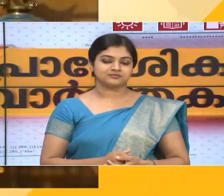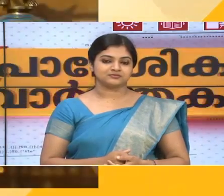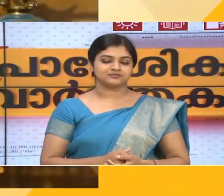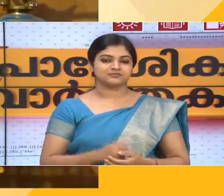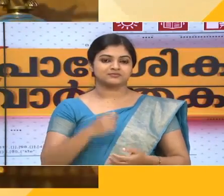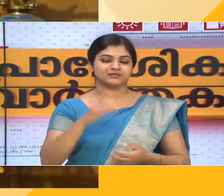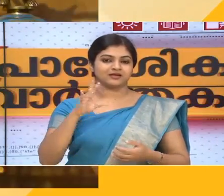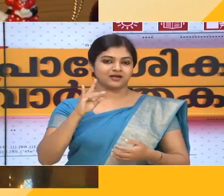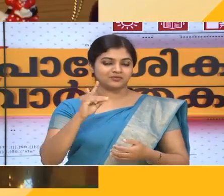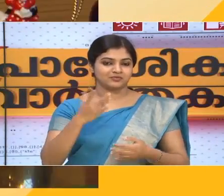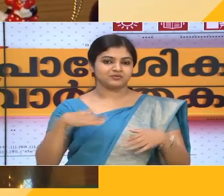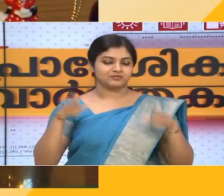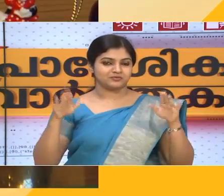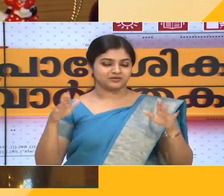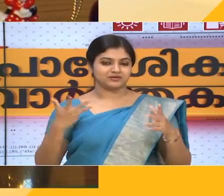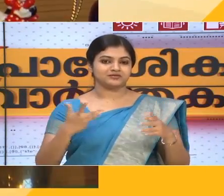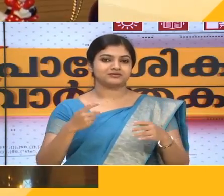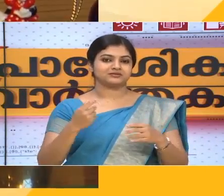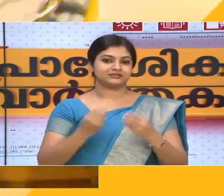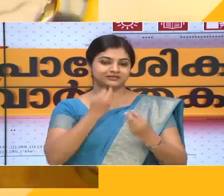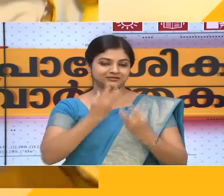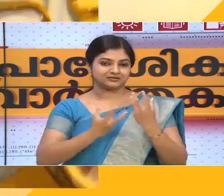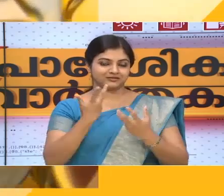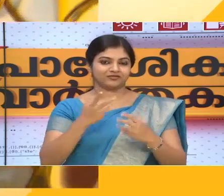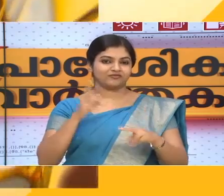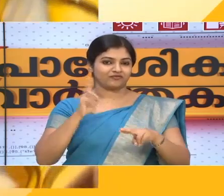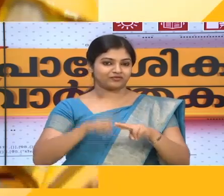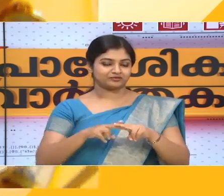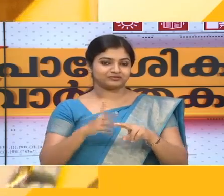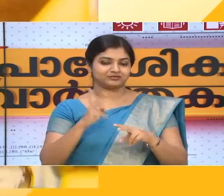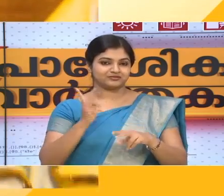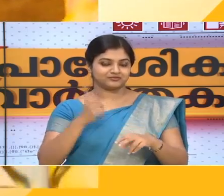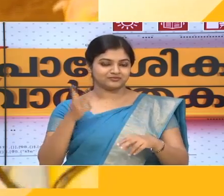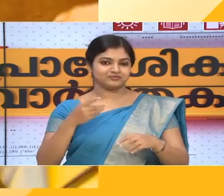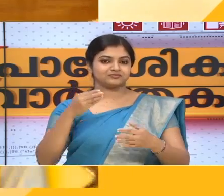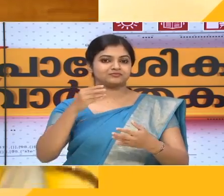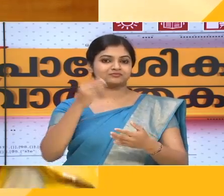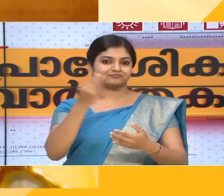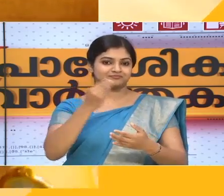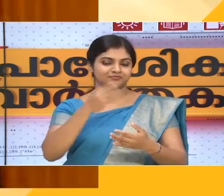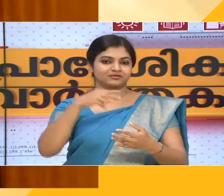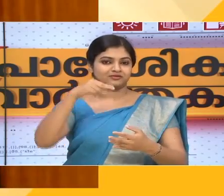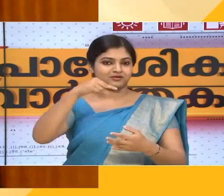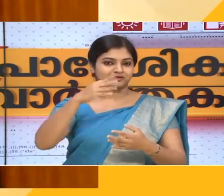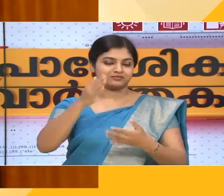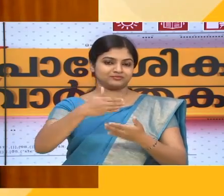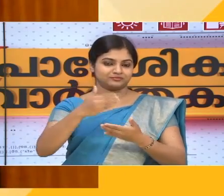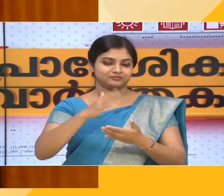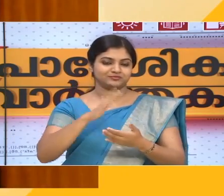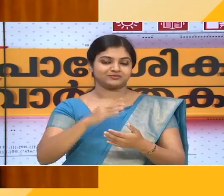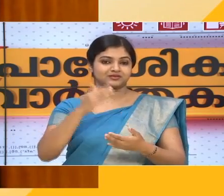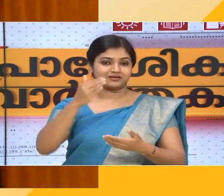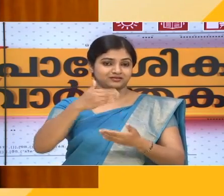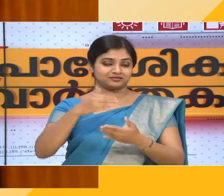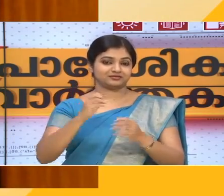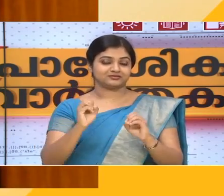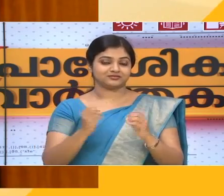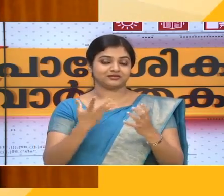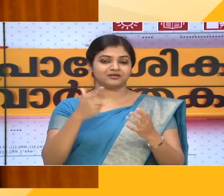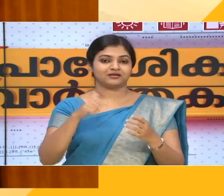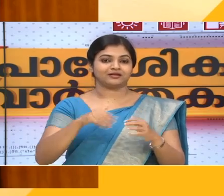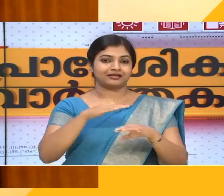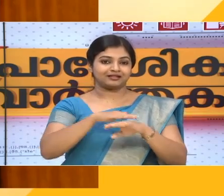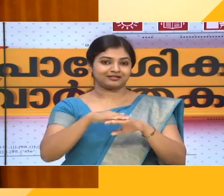അനിമൽ, ബേർഡ്, കിച്ചൺ, ക്രിസ്മസ്, ഫാഷൻ തുടങ്ങി തീം ബേസ്ഡ് കളക്ഷനുകൾ, കളക്ഷൻ ആരംഭിച്ചത് മനോഹരങ്ങളായ